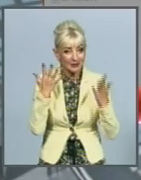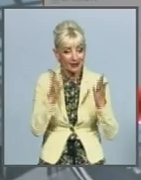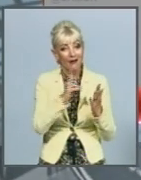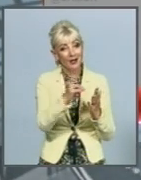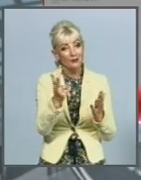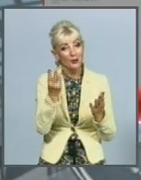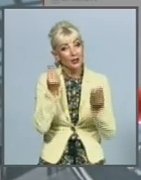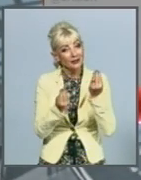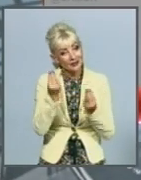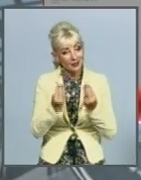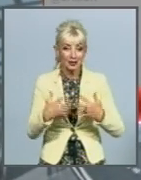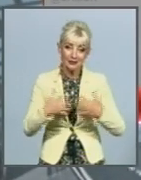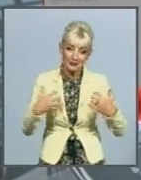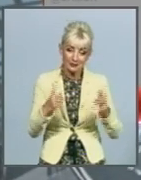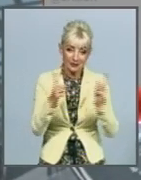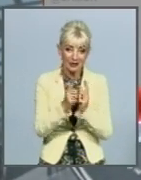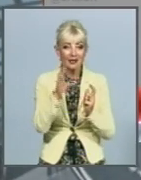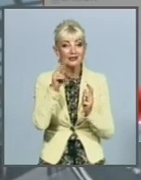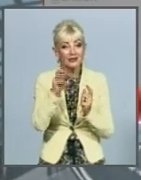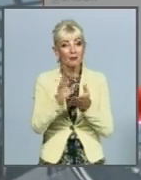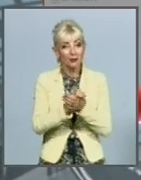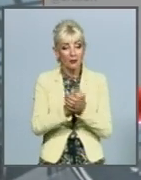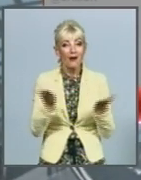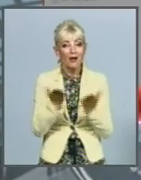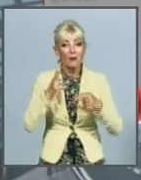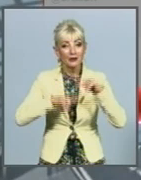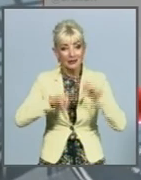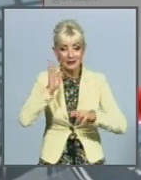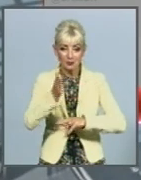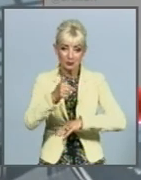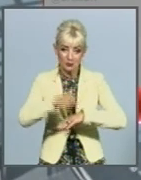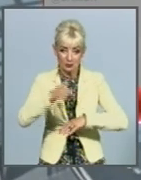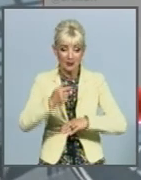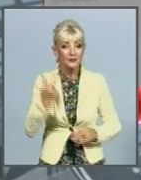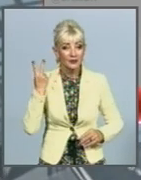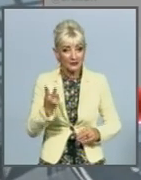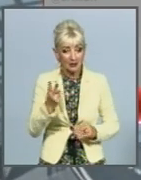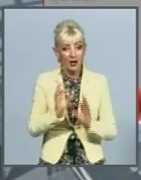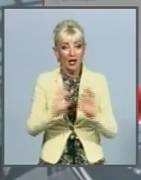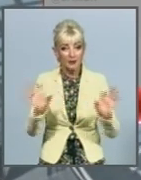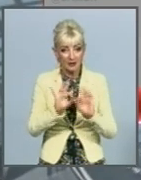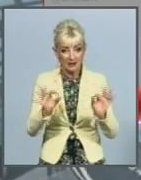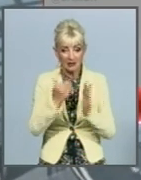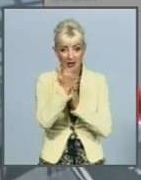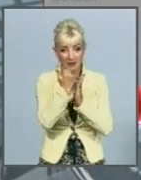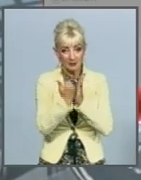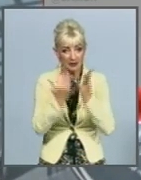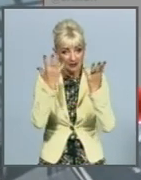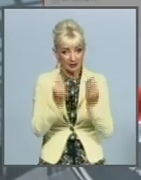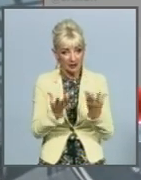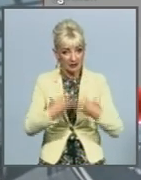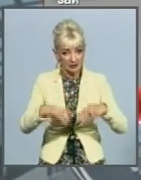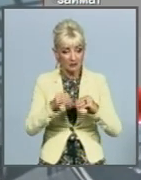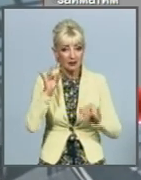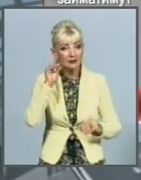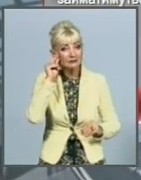чи тваринка зустріне, з ким подружиться, які емоції відчуватиме. Друге – пояснювати розпорядок дня всієї сім'ї та